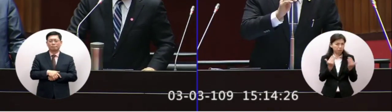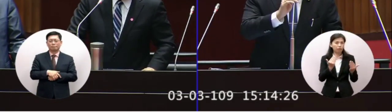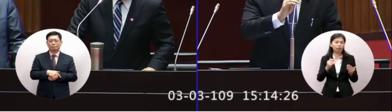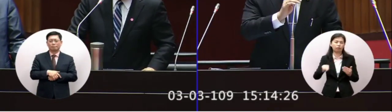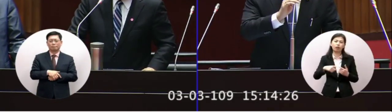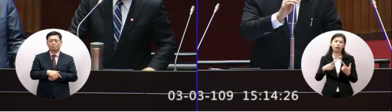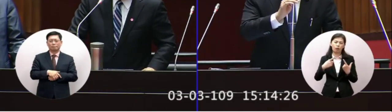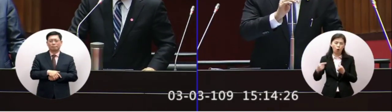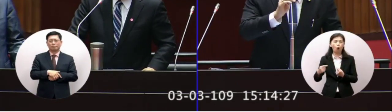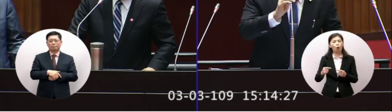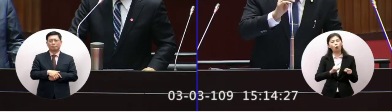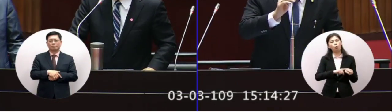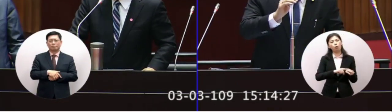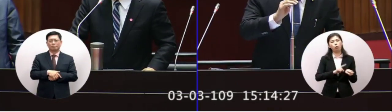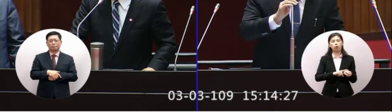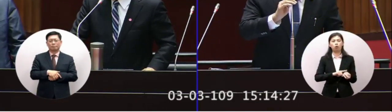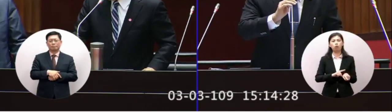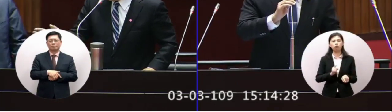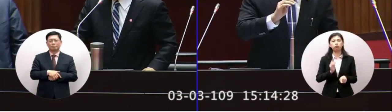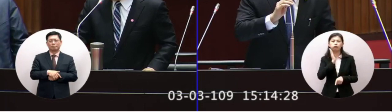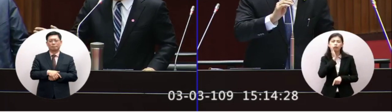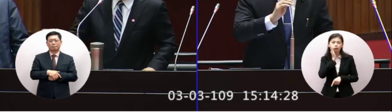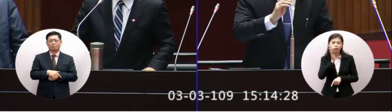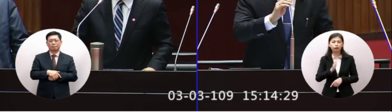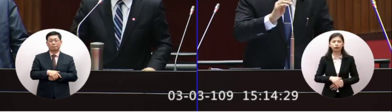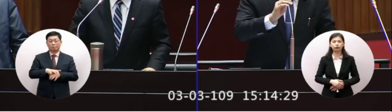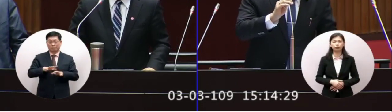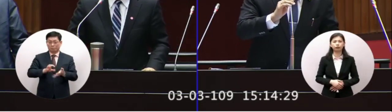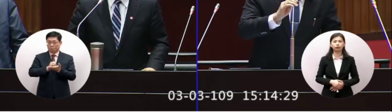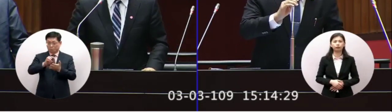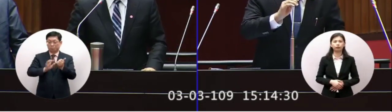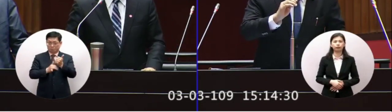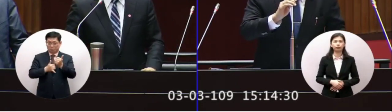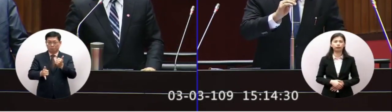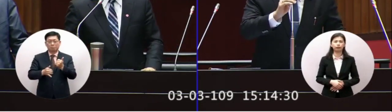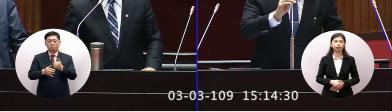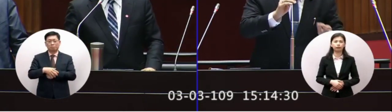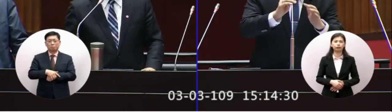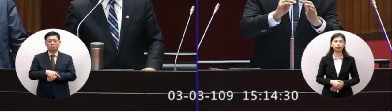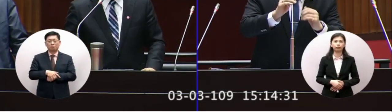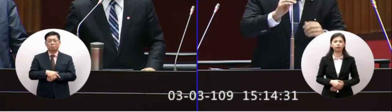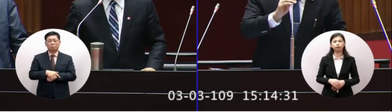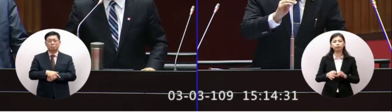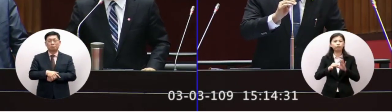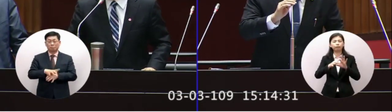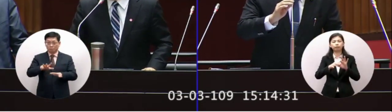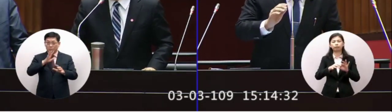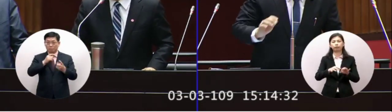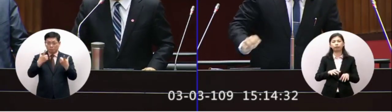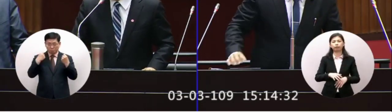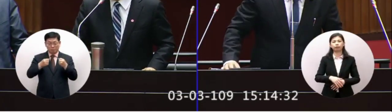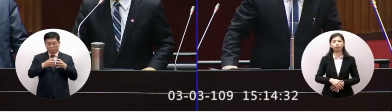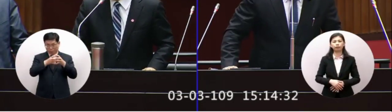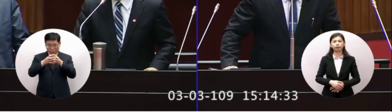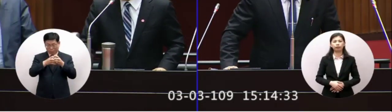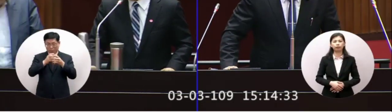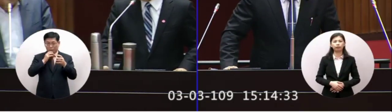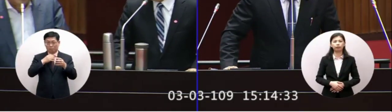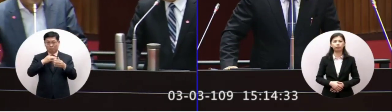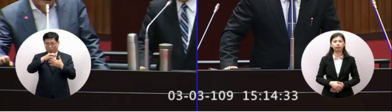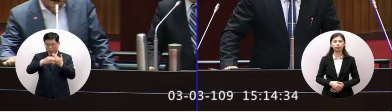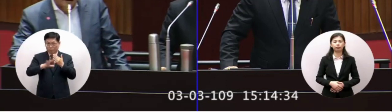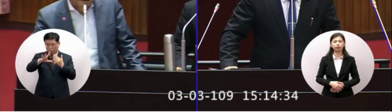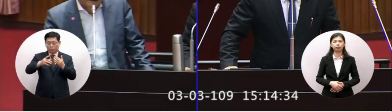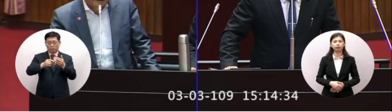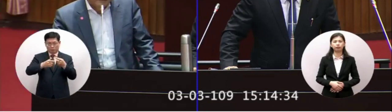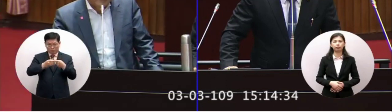相信大家在依循上会有更大的这个把握。 也跟委员报告就是相关集会指引有第一版，我们现